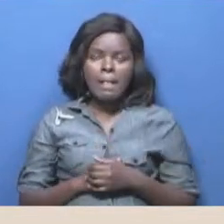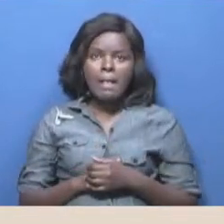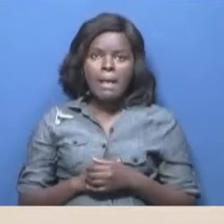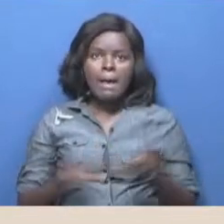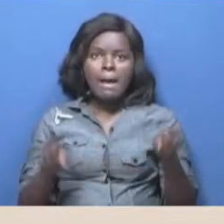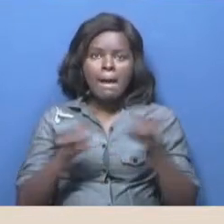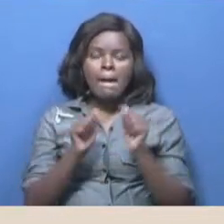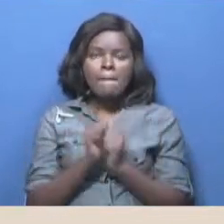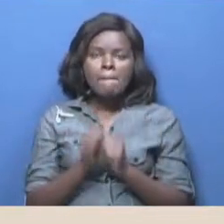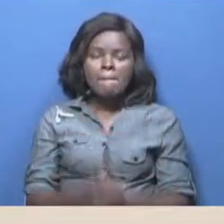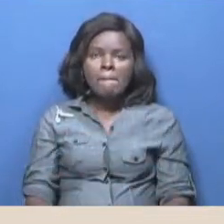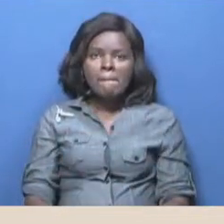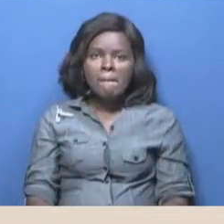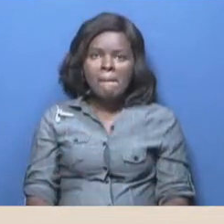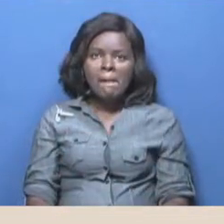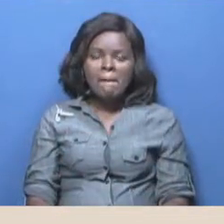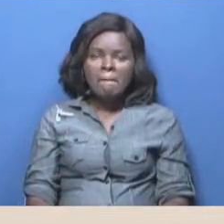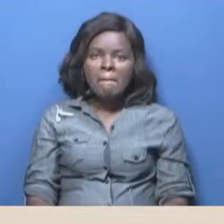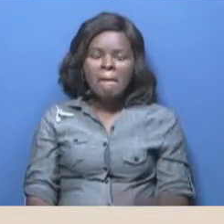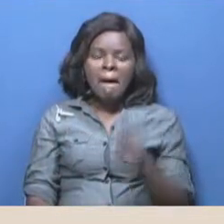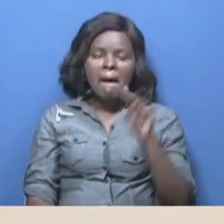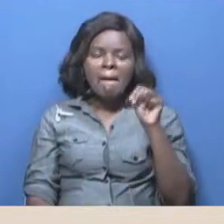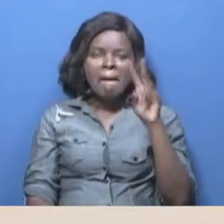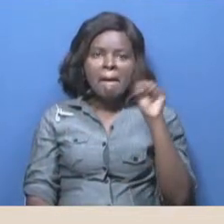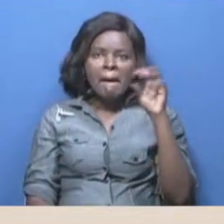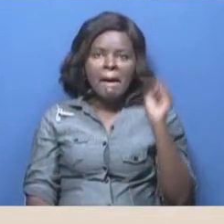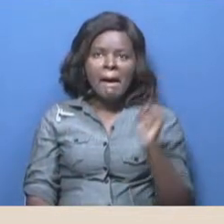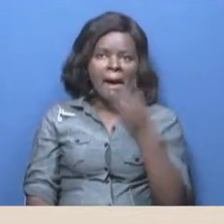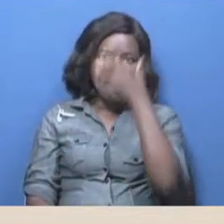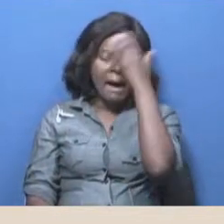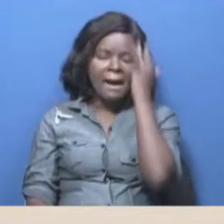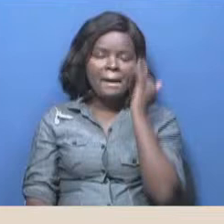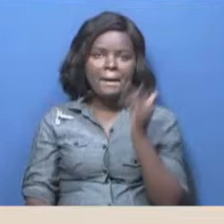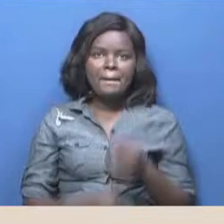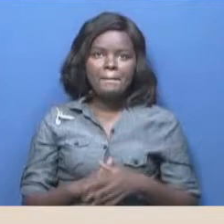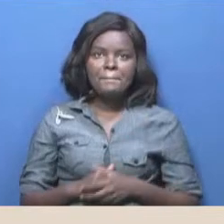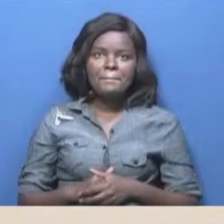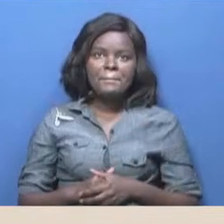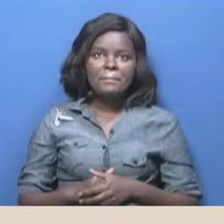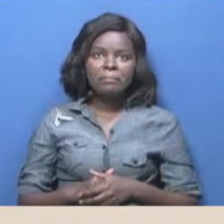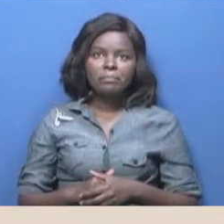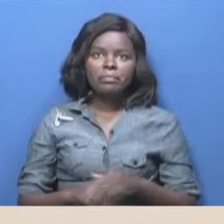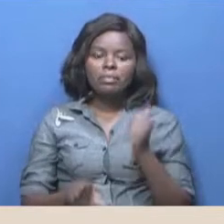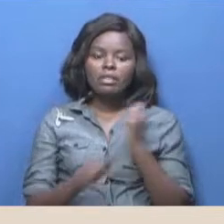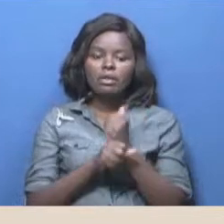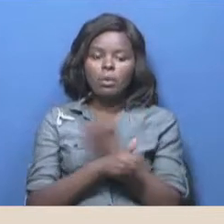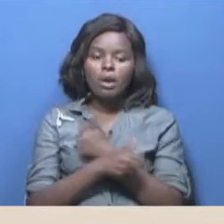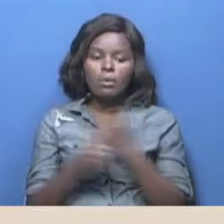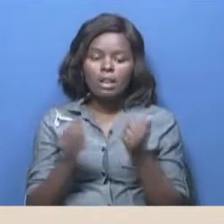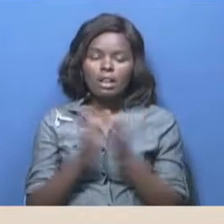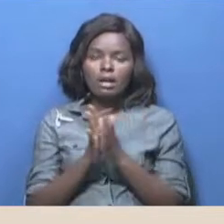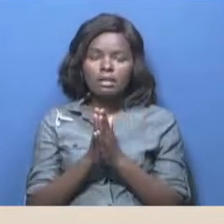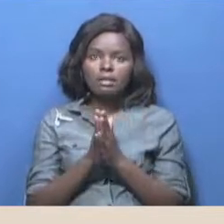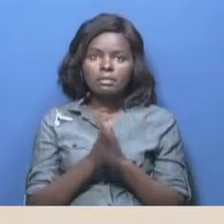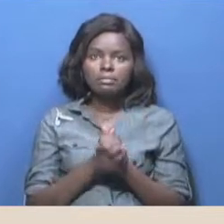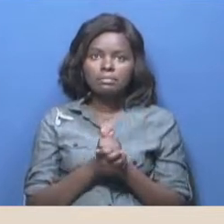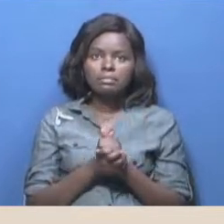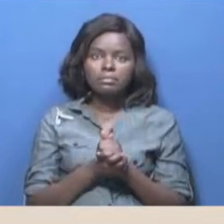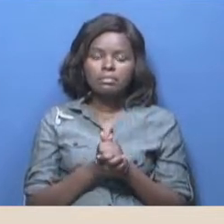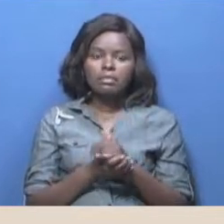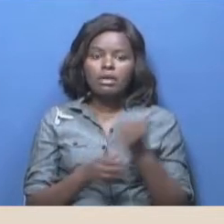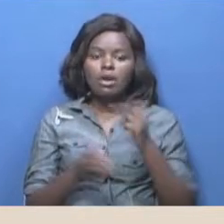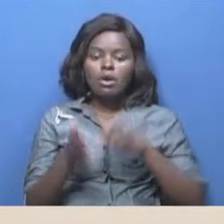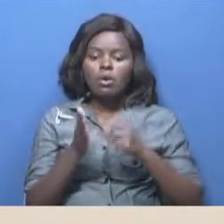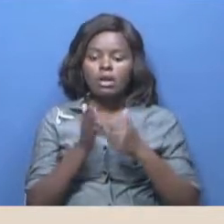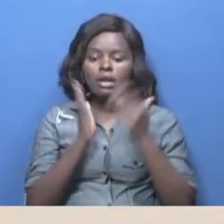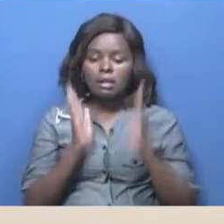ikishirikiana na NMS kwa sababu ya kufanya kazi mzuri na kufanya contractor arudi